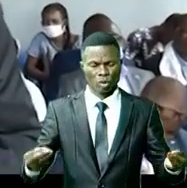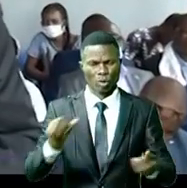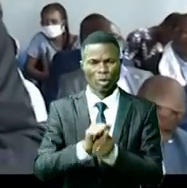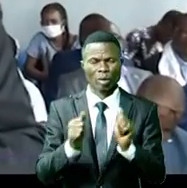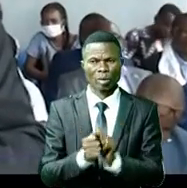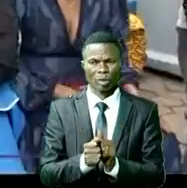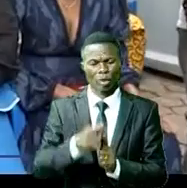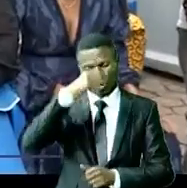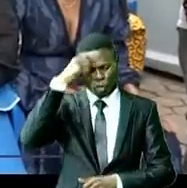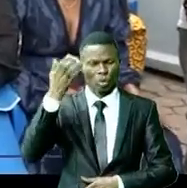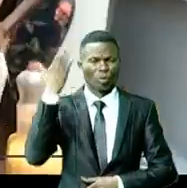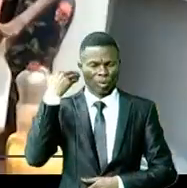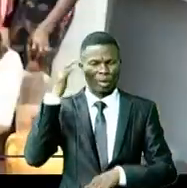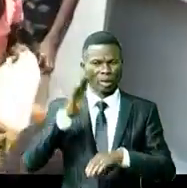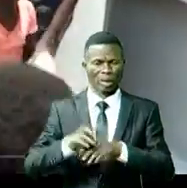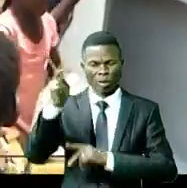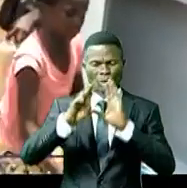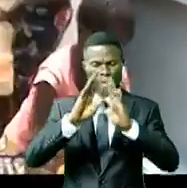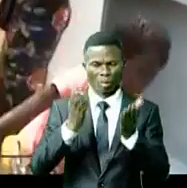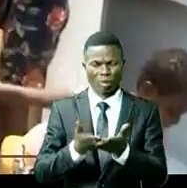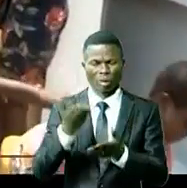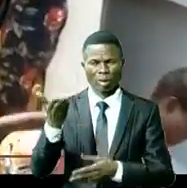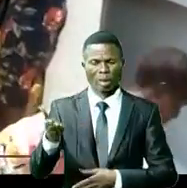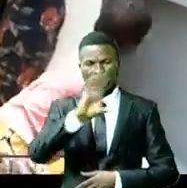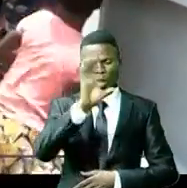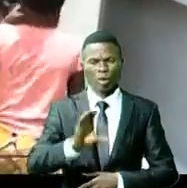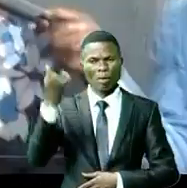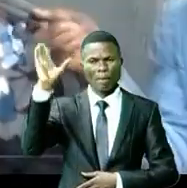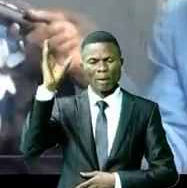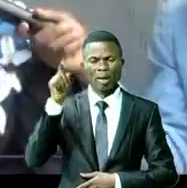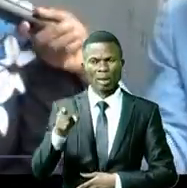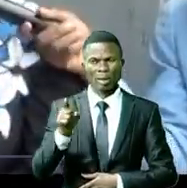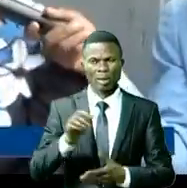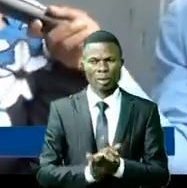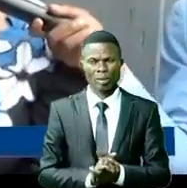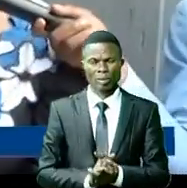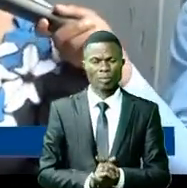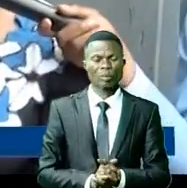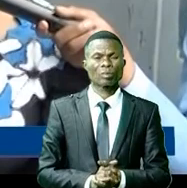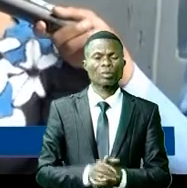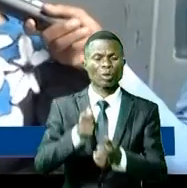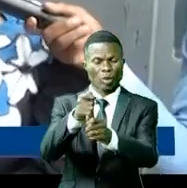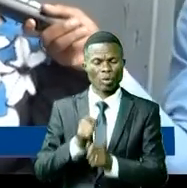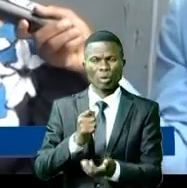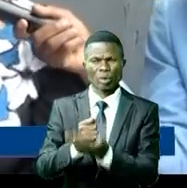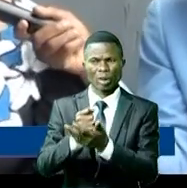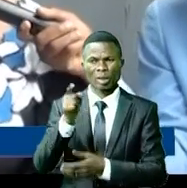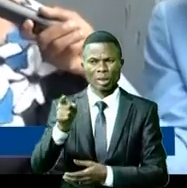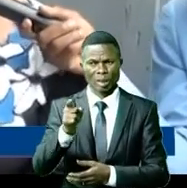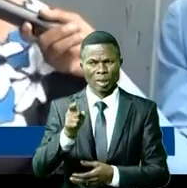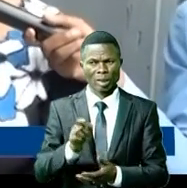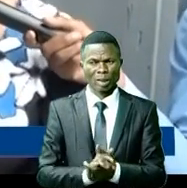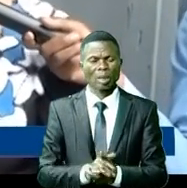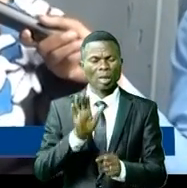de carence d'eau qui tracasse ses électeurs de la commune de Makala. Cet outil va permettre à coup sûr à une frange